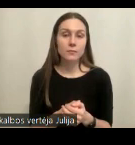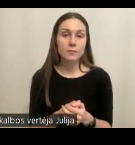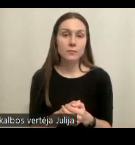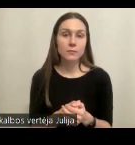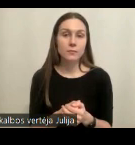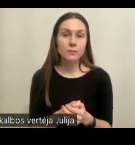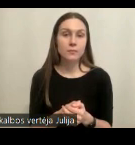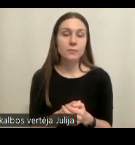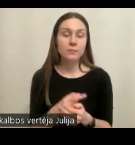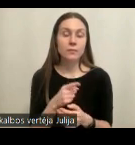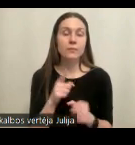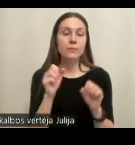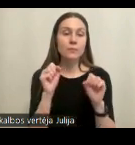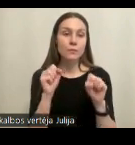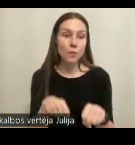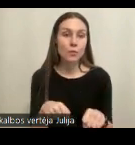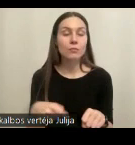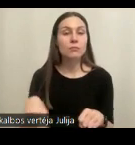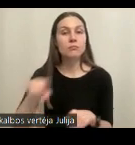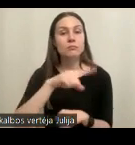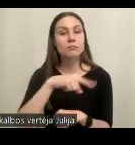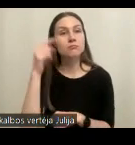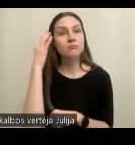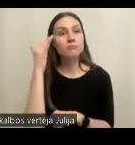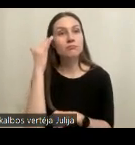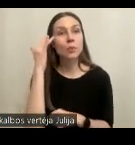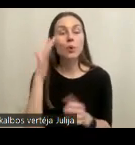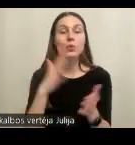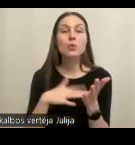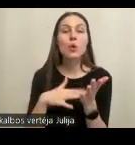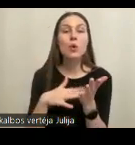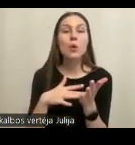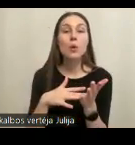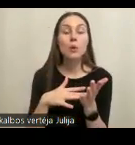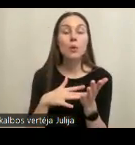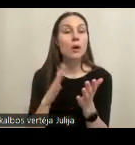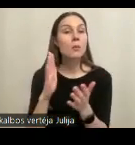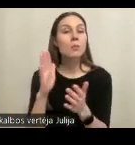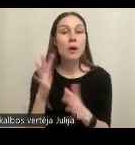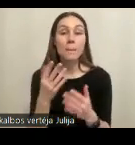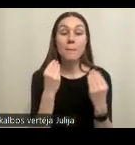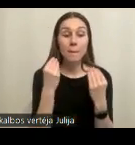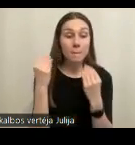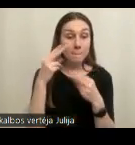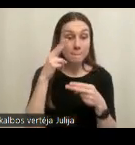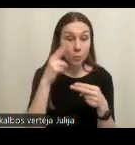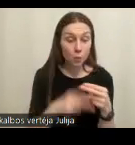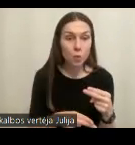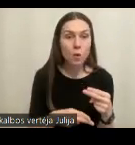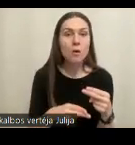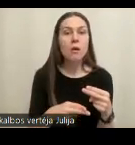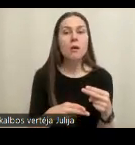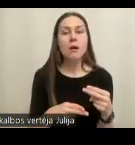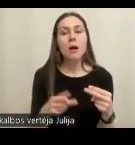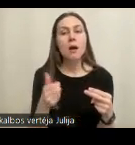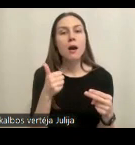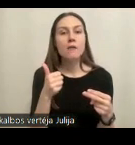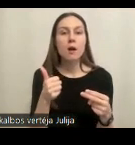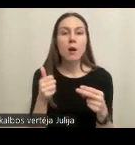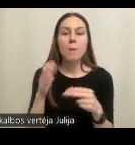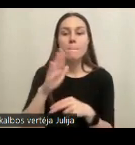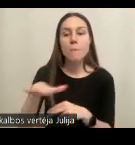Ir tokiu būdu galėsime pagalvoti, ką mes darysime vėliau, pasibaigus visoms pamokoms, kad galėtumėme padėti geriau savo